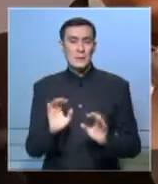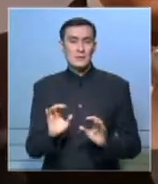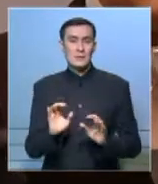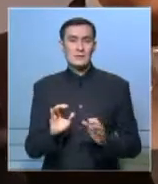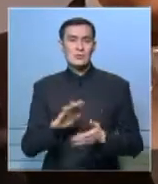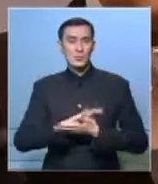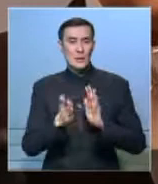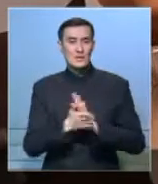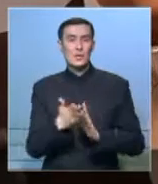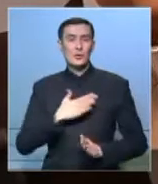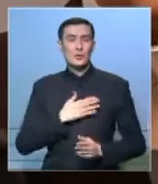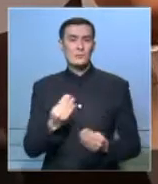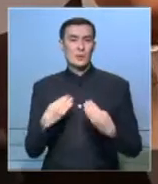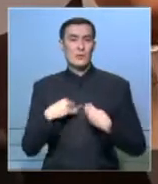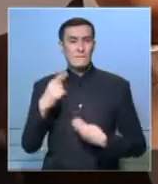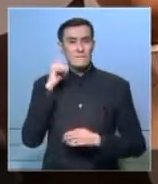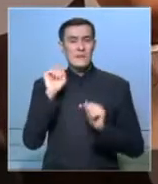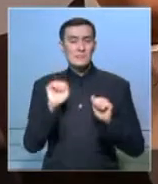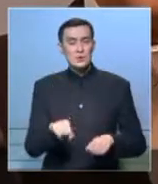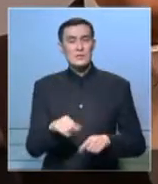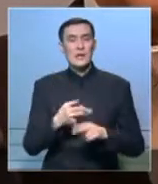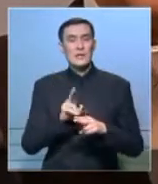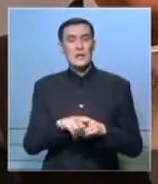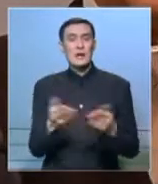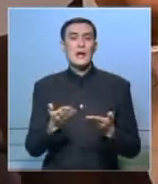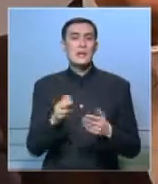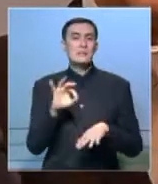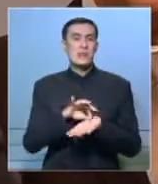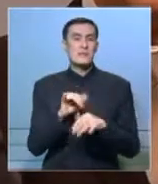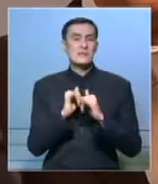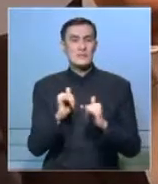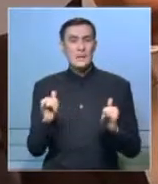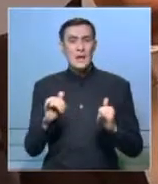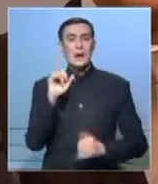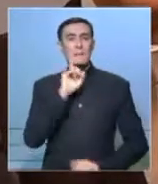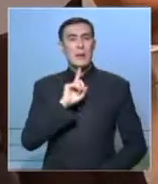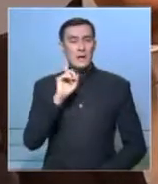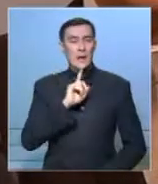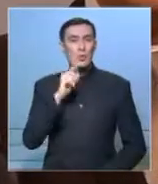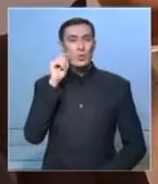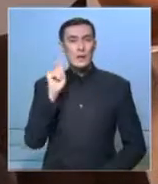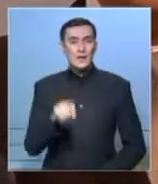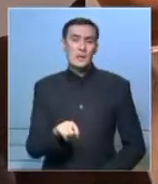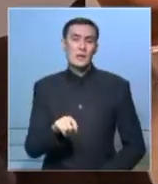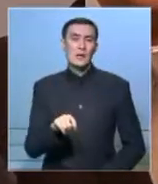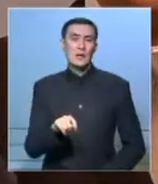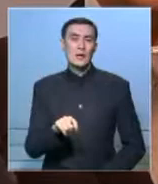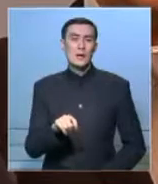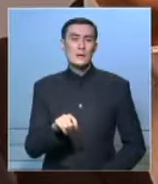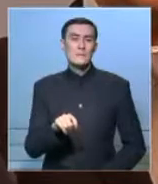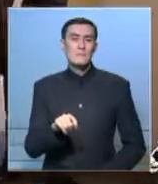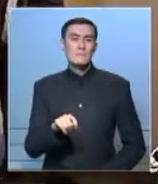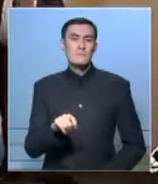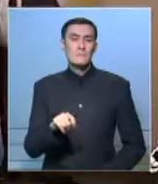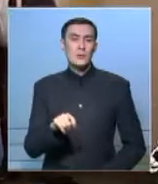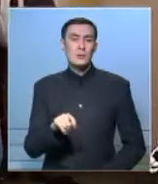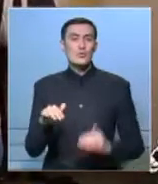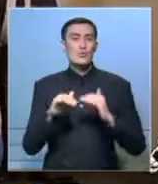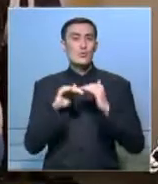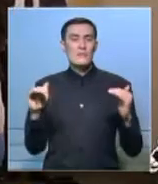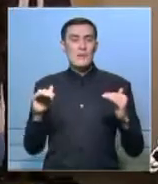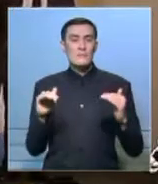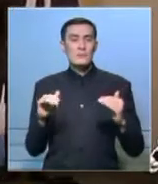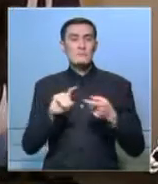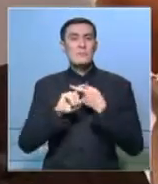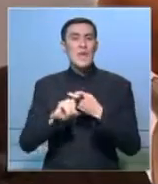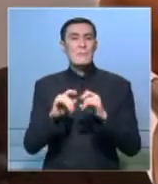статистика, которая нам дает возможность говорить, это эпидемия, пандемия или что-то такое. Пока Украина не дошла до уровня